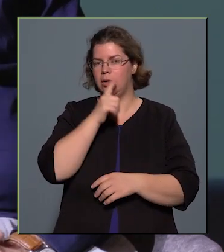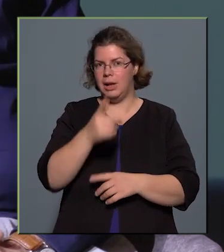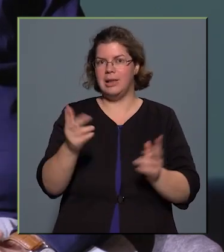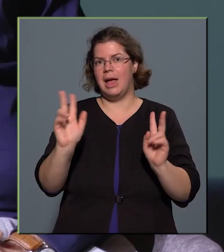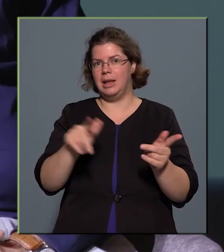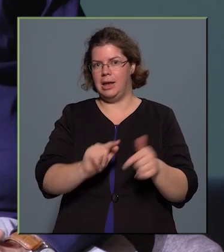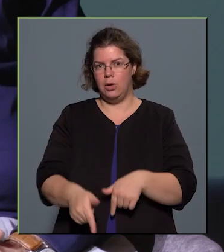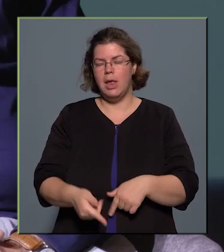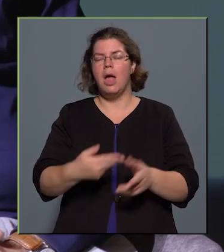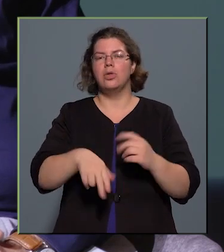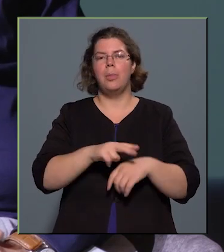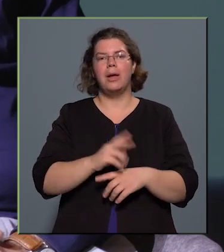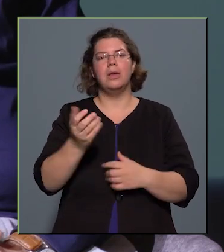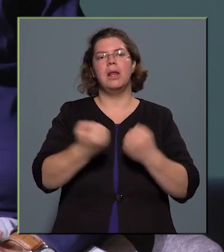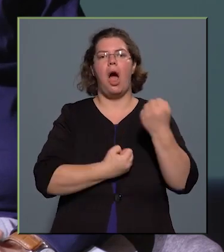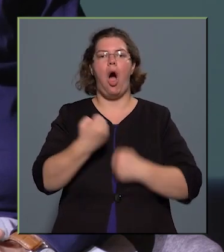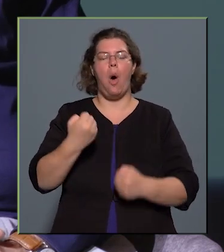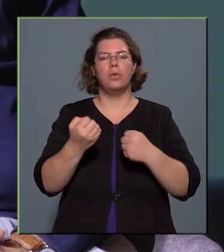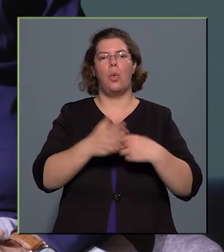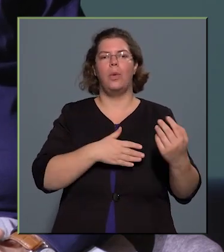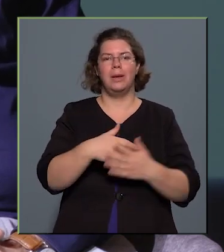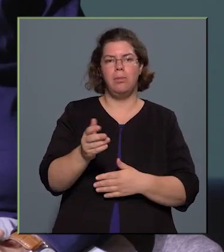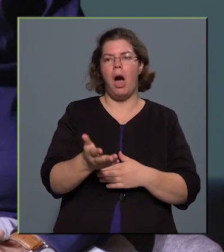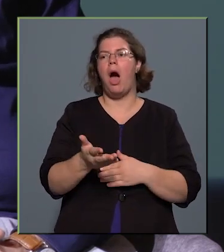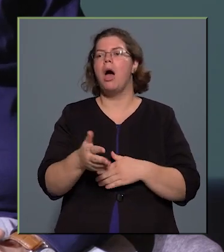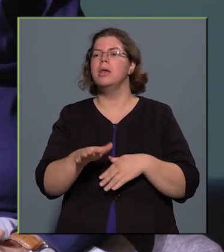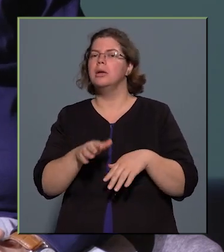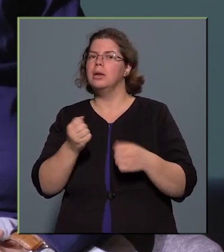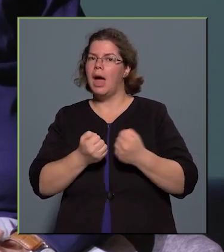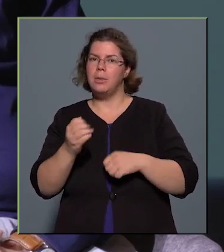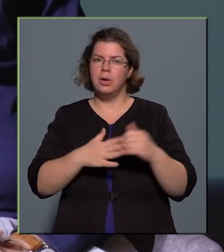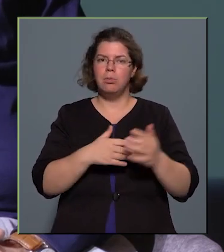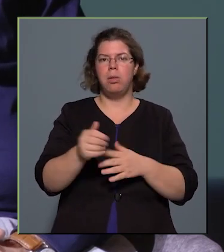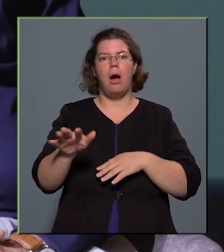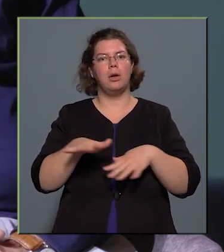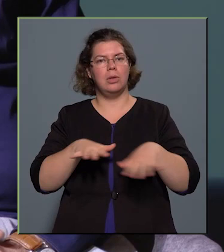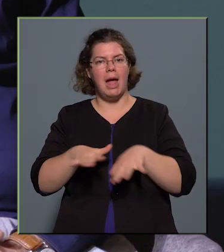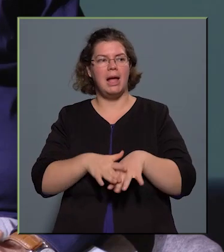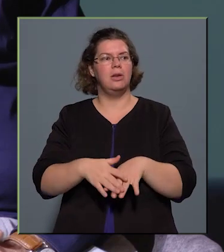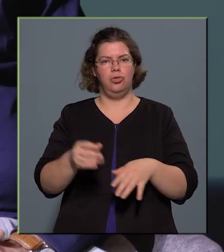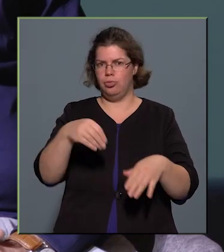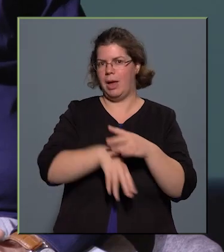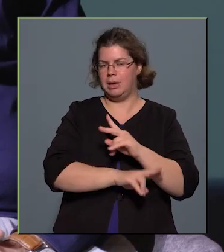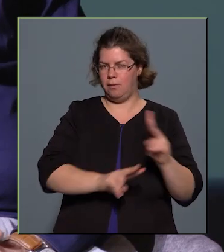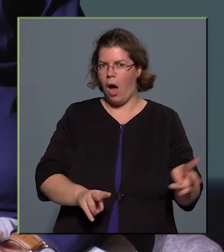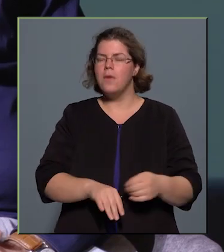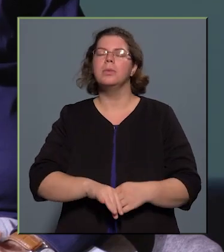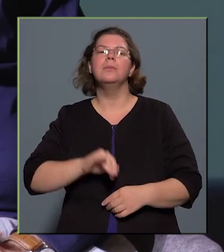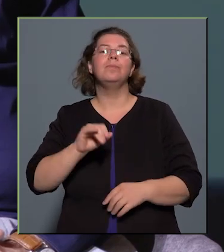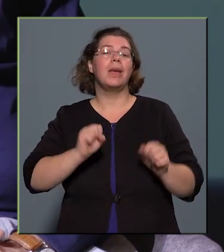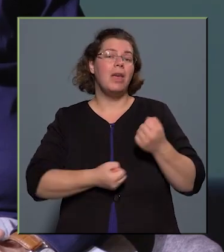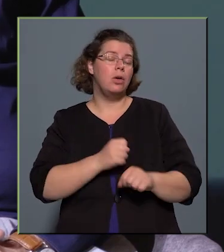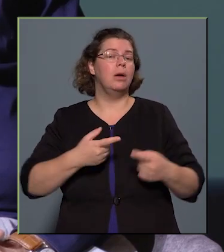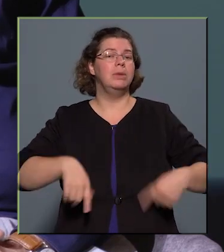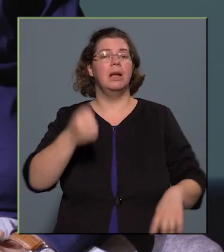tölteni, és többek között ugye az autóipar, járműipar, közlekedés, tehát hogy a releváns szektorok is szerepelnek benne. Tehát gyakorlatilag mi